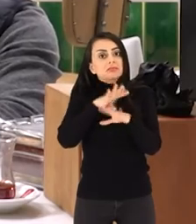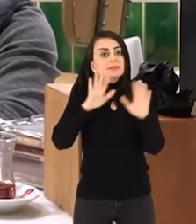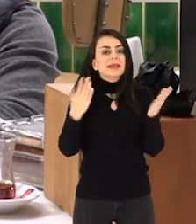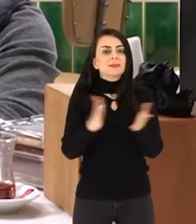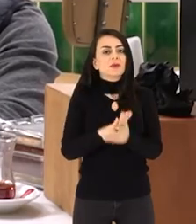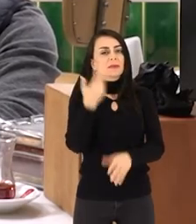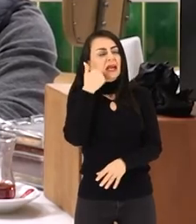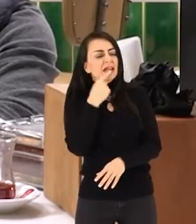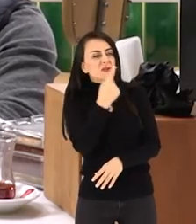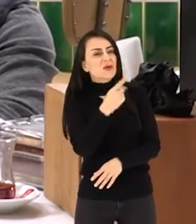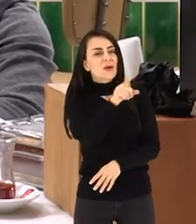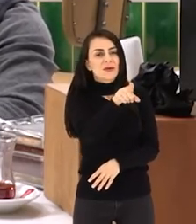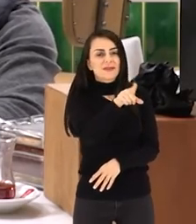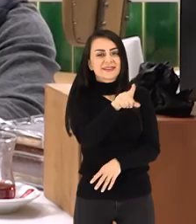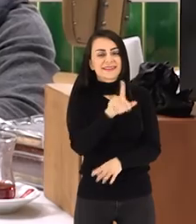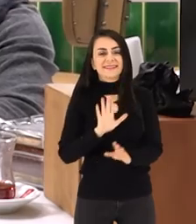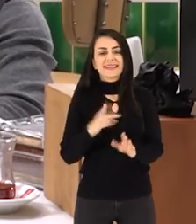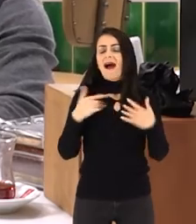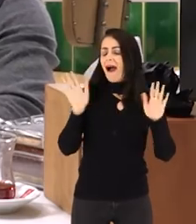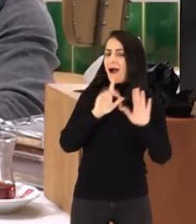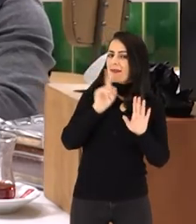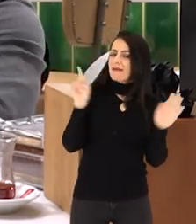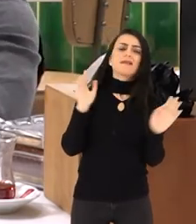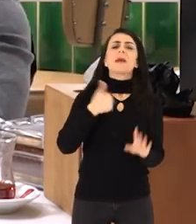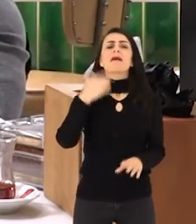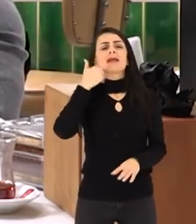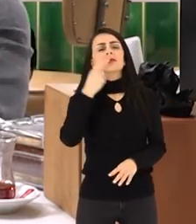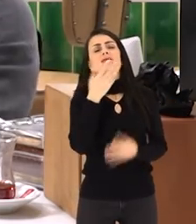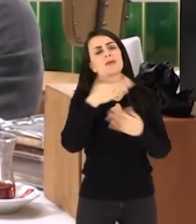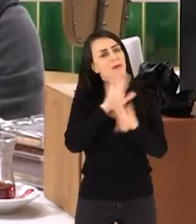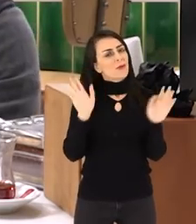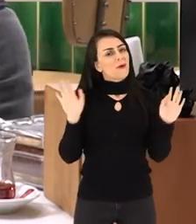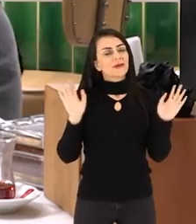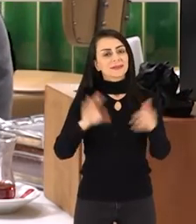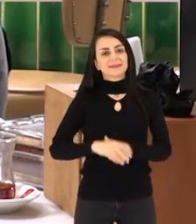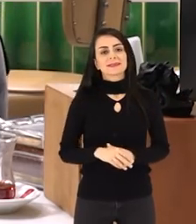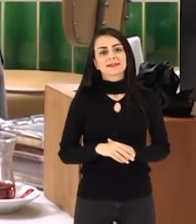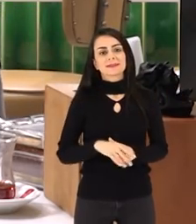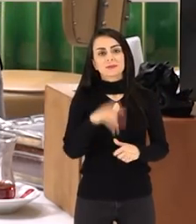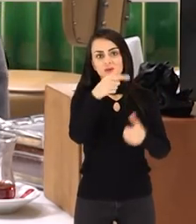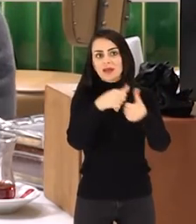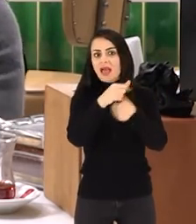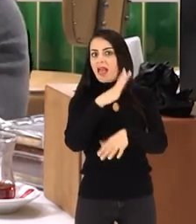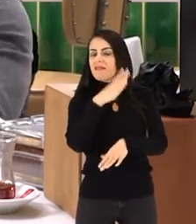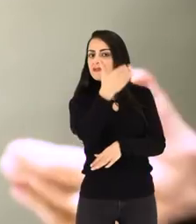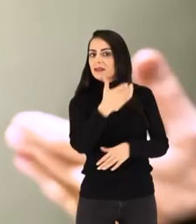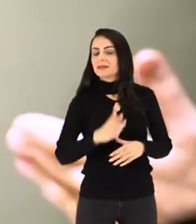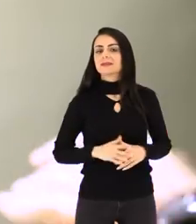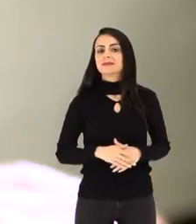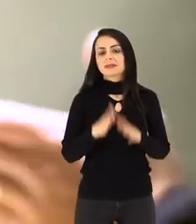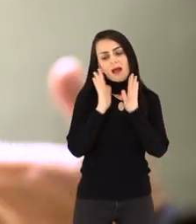yalan söylüyorsun insanlara şu an. Hayır söylemiyorum, yalan söylemiyorum. Ben, yani biz komşum benim, söyleyeyim. Ben size söyleyeyim, kocası falan arkadaşım. O kadar